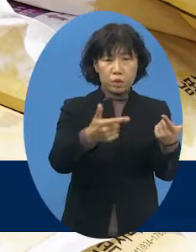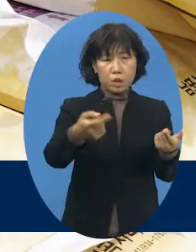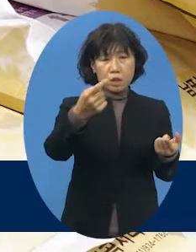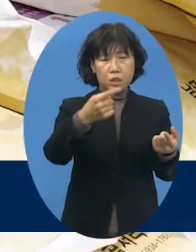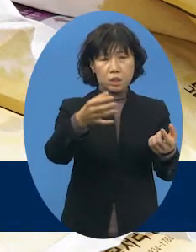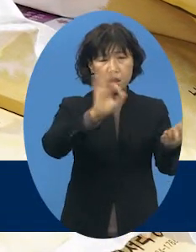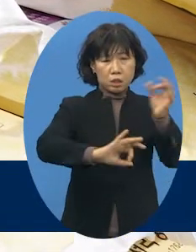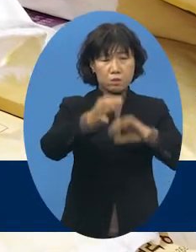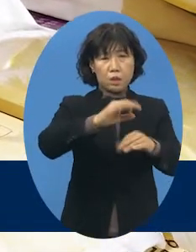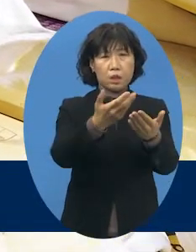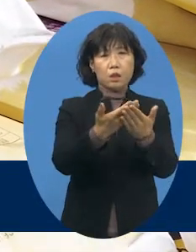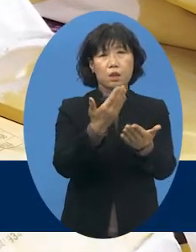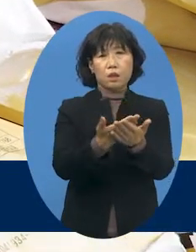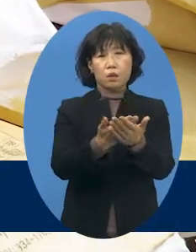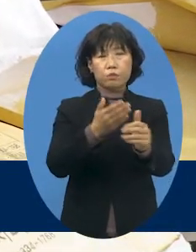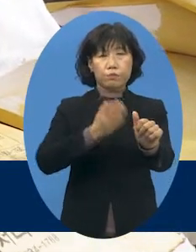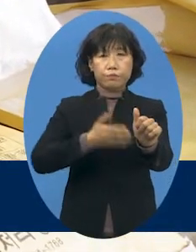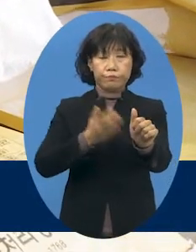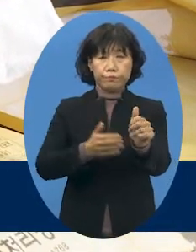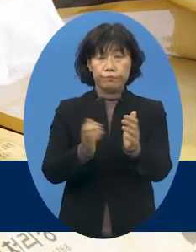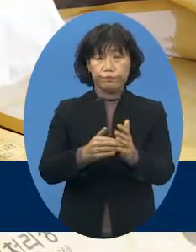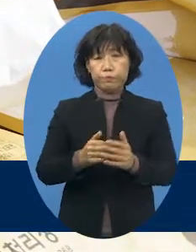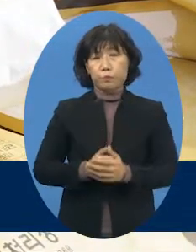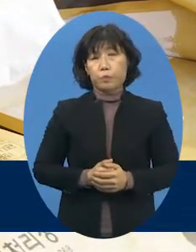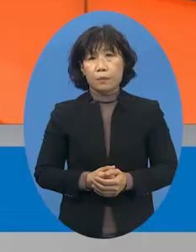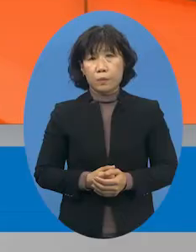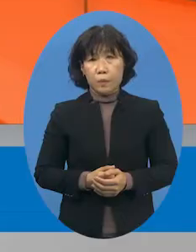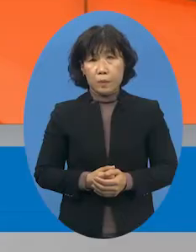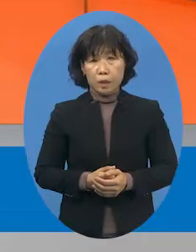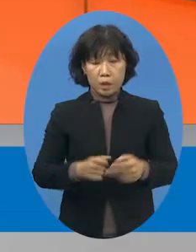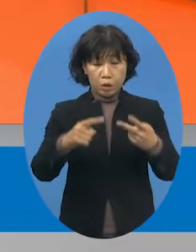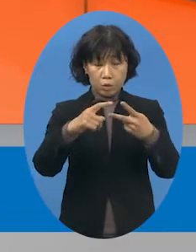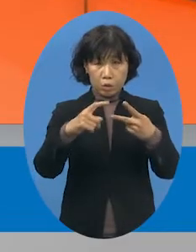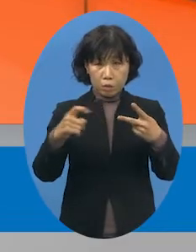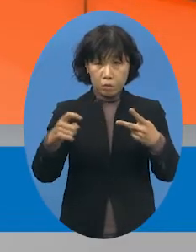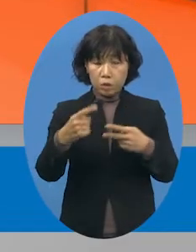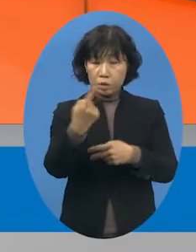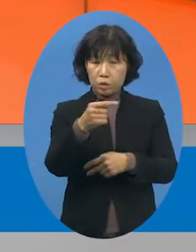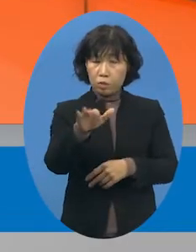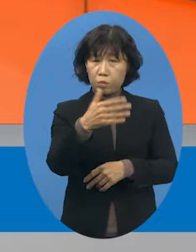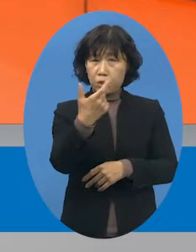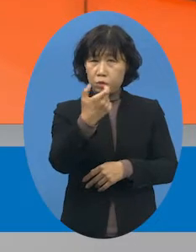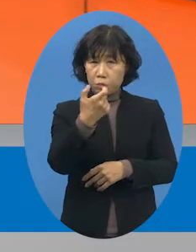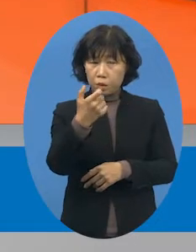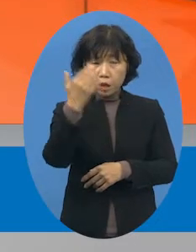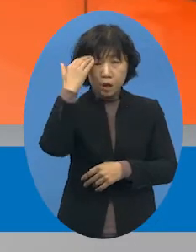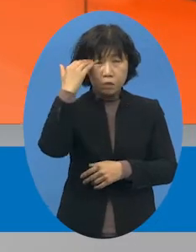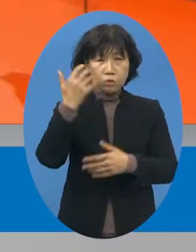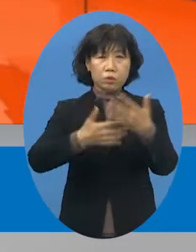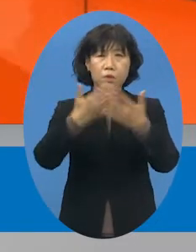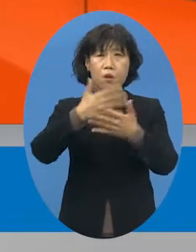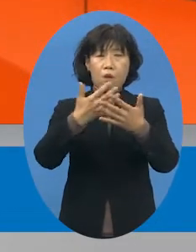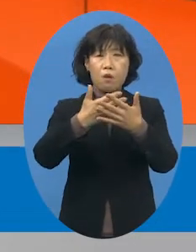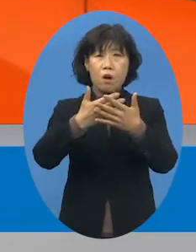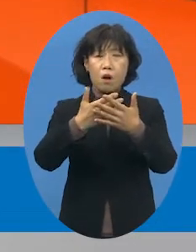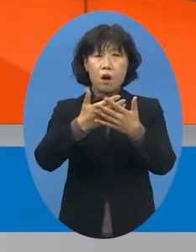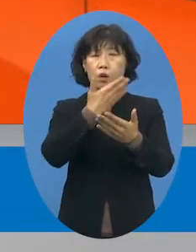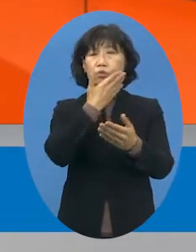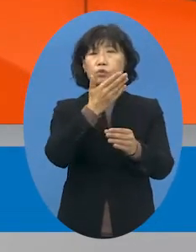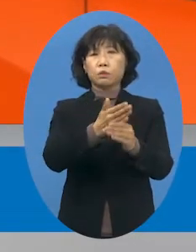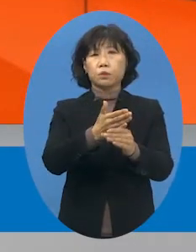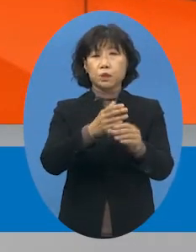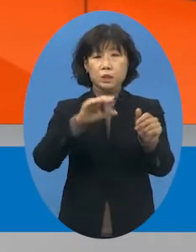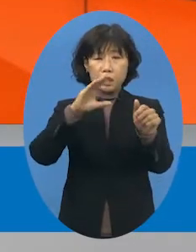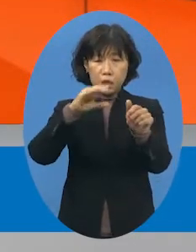모금에 적극 동참해 줄 것을 당부했습니다 동대문구는 1960년대 한국 영화의 황금기를